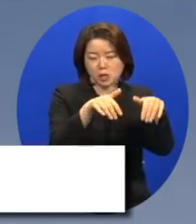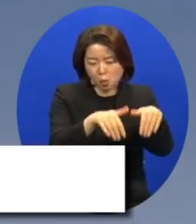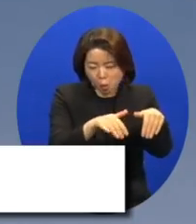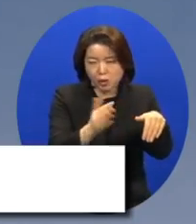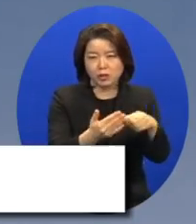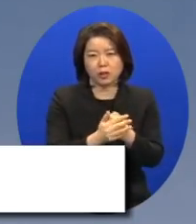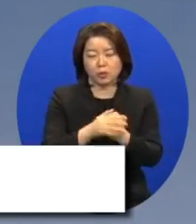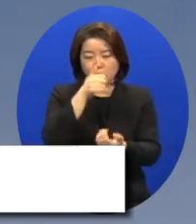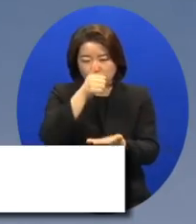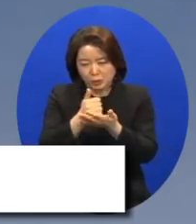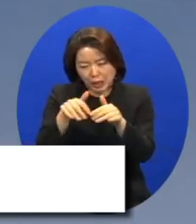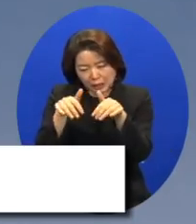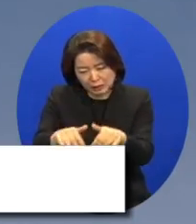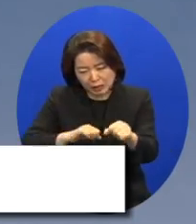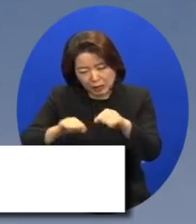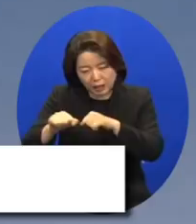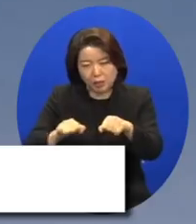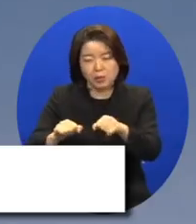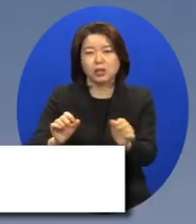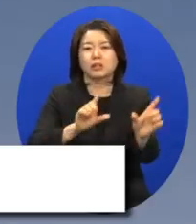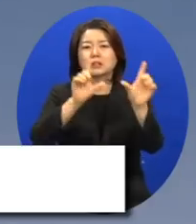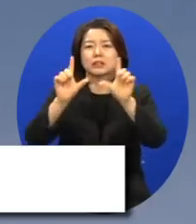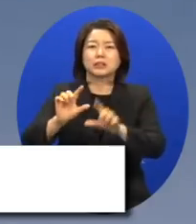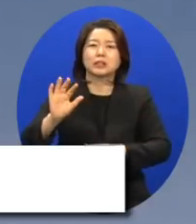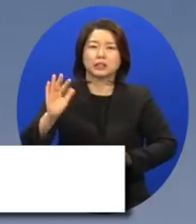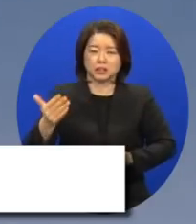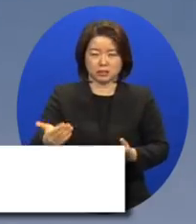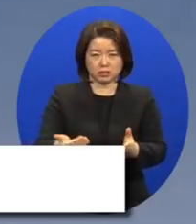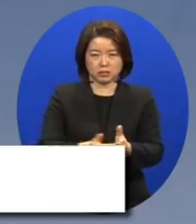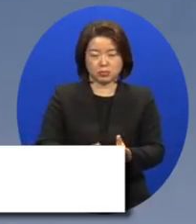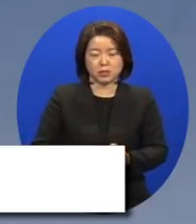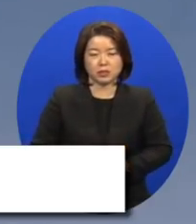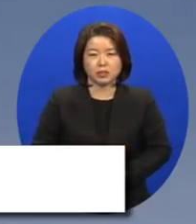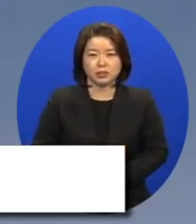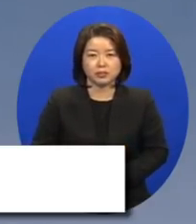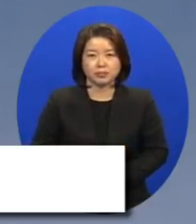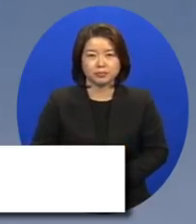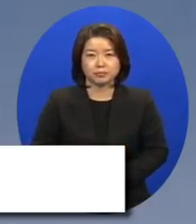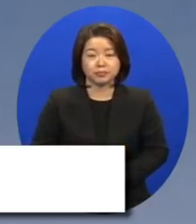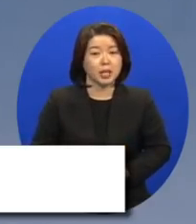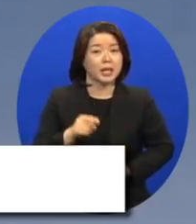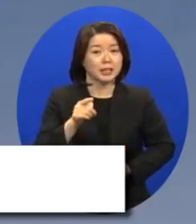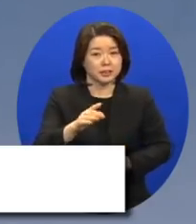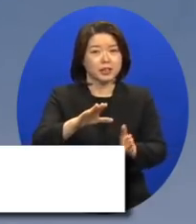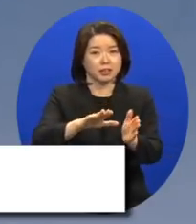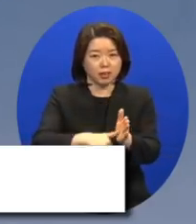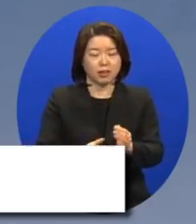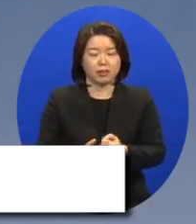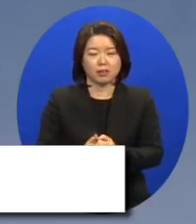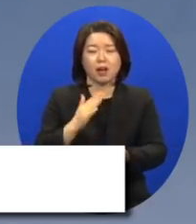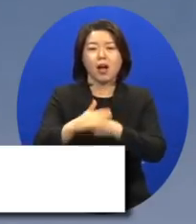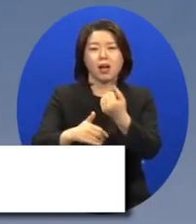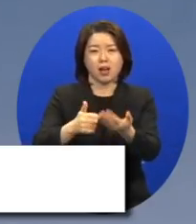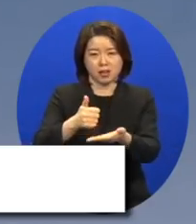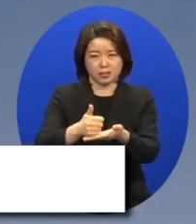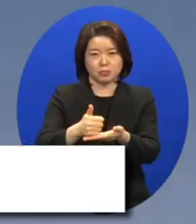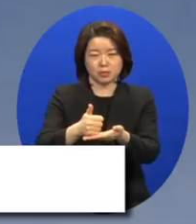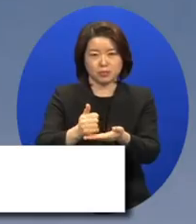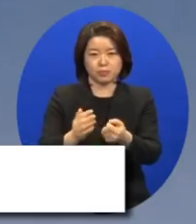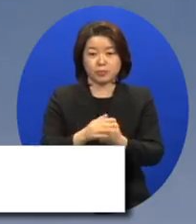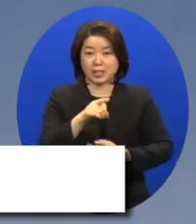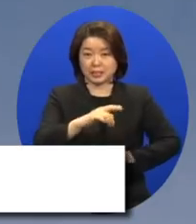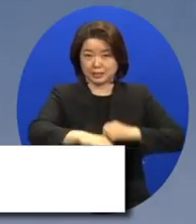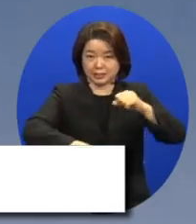죄의 종노릇 하며 살 수 밖에 없게 되었으면 그 때 하나님께서 그